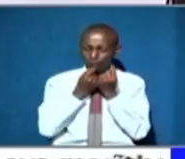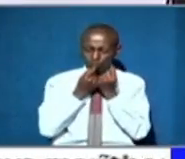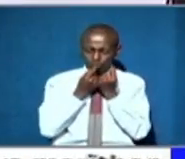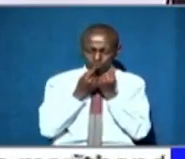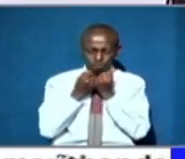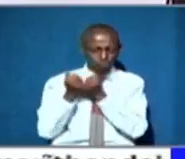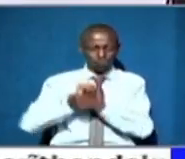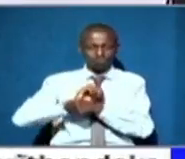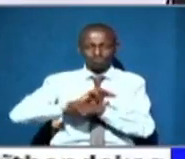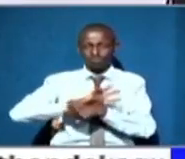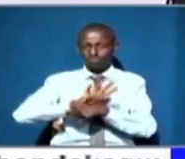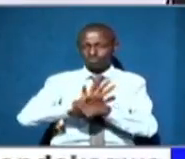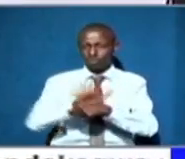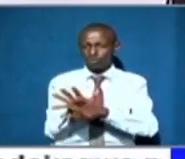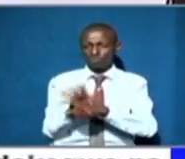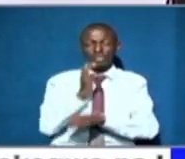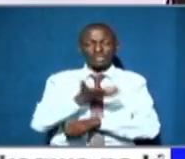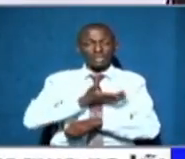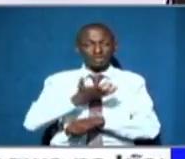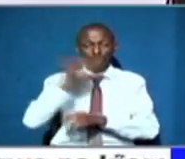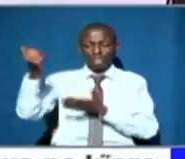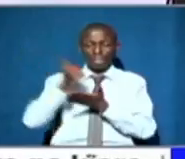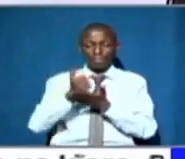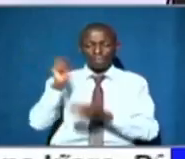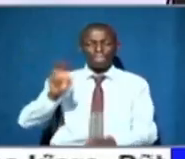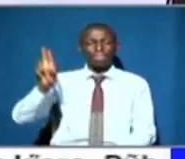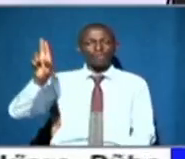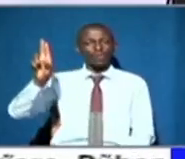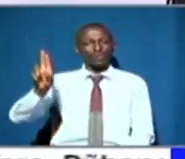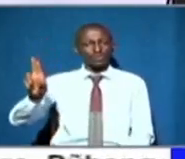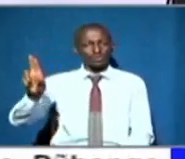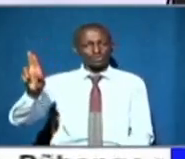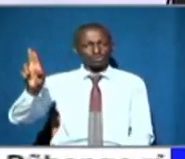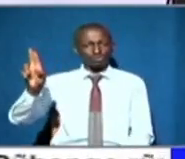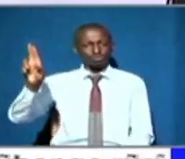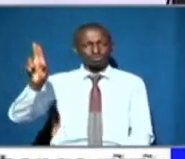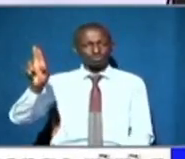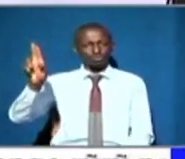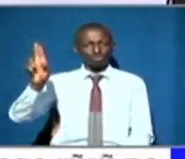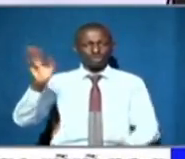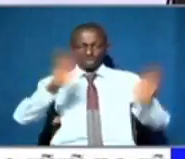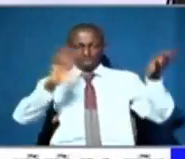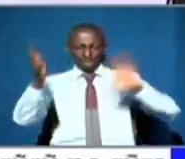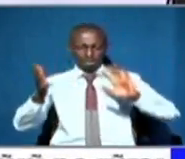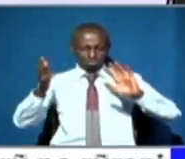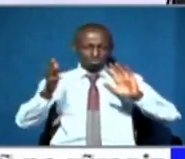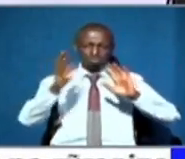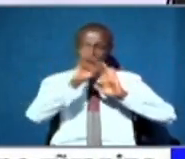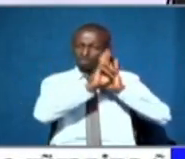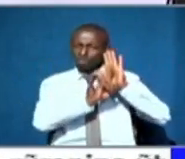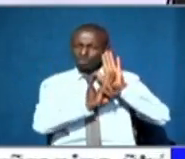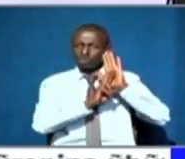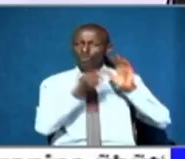ya COVID-19 kanjo ino niyo yamuritwo ni President Uhuru Kenyatta ikorwo ikirora mitaratara iria yagirwo ni